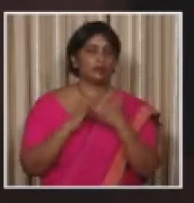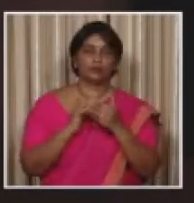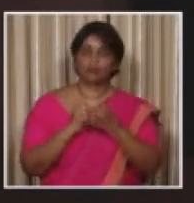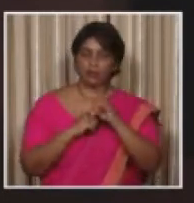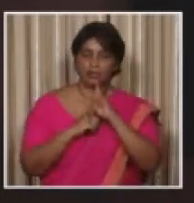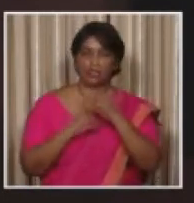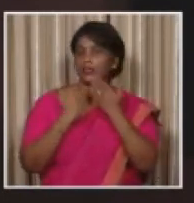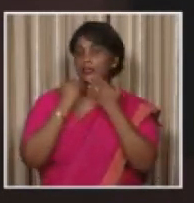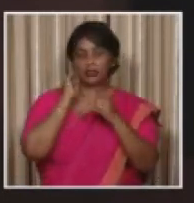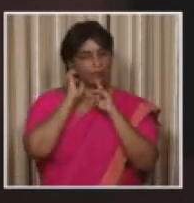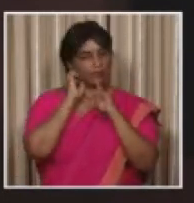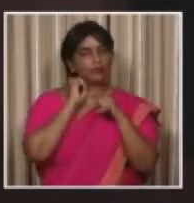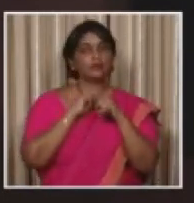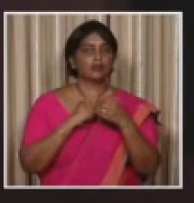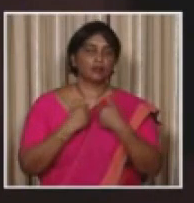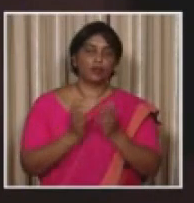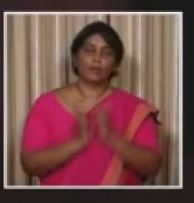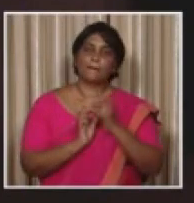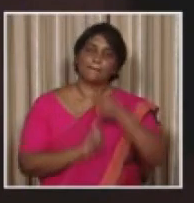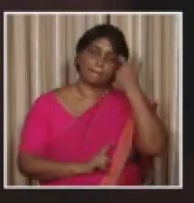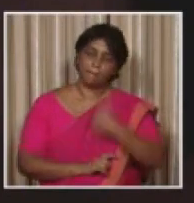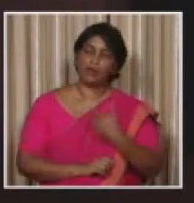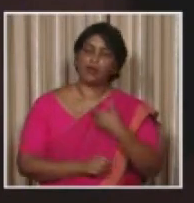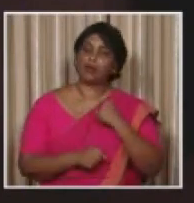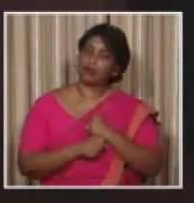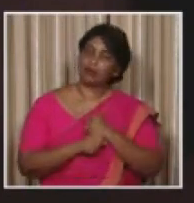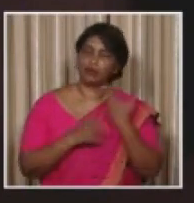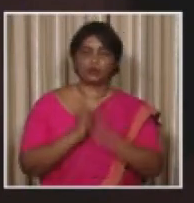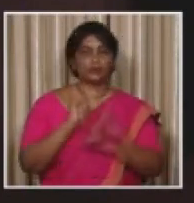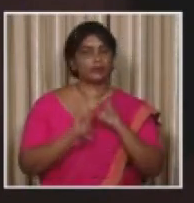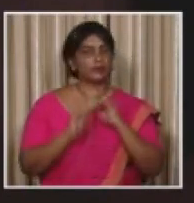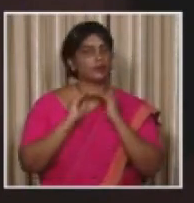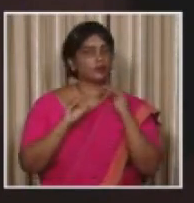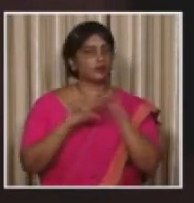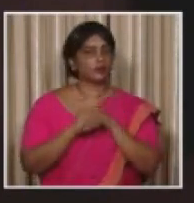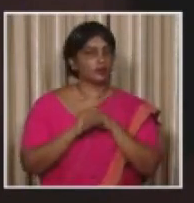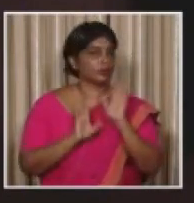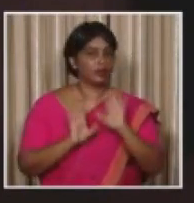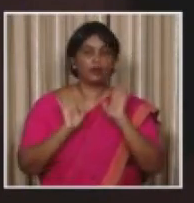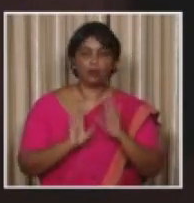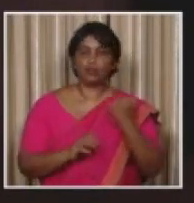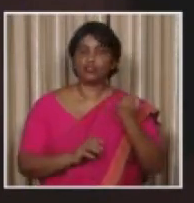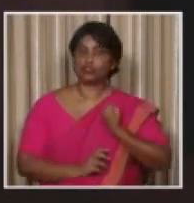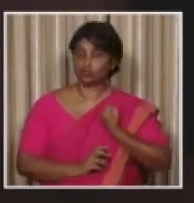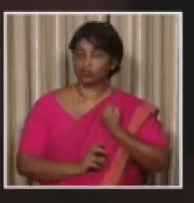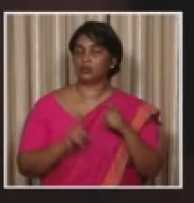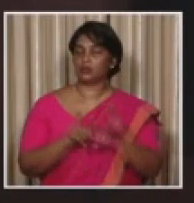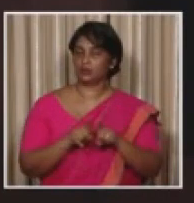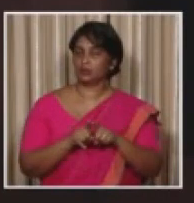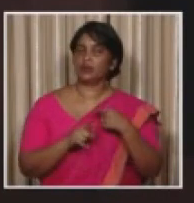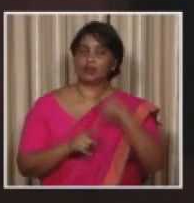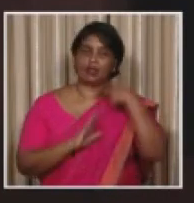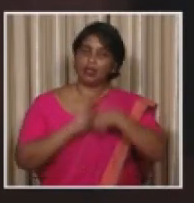गमन् स्तुतिवंत वेन गमन् मा मगे पुद्गलिकवम रजय हो अमात्याशय नियोजनीय करमिन् नोवे नमुत् वैद्यवरयेक् विधियटत् मे